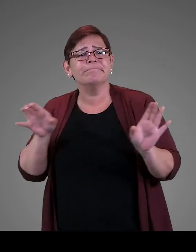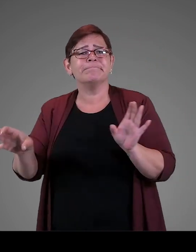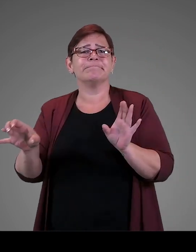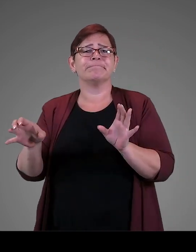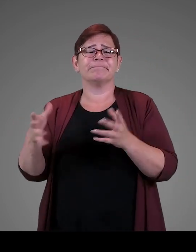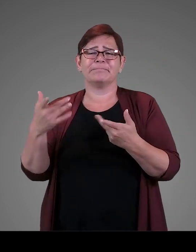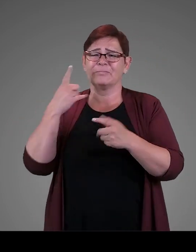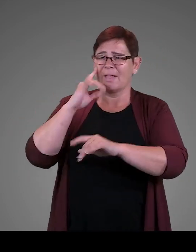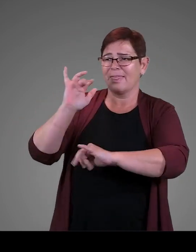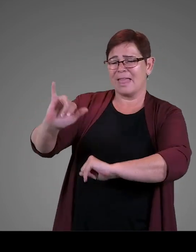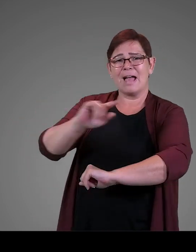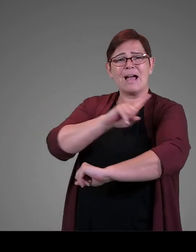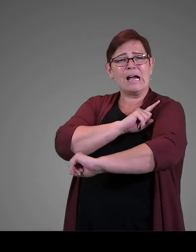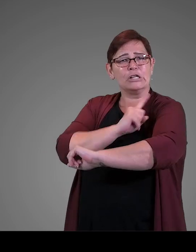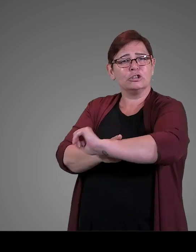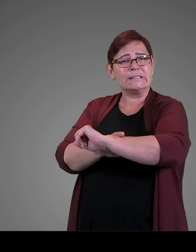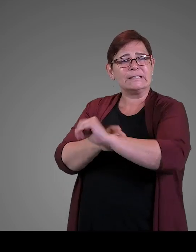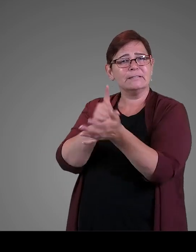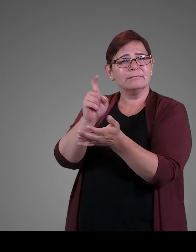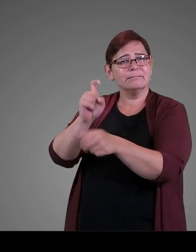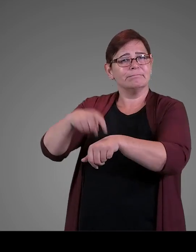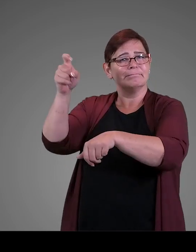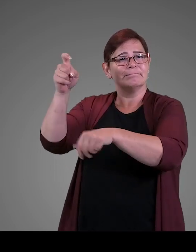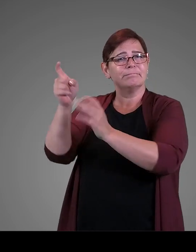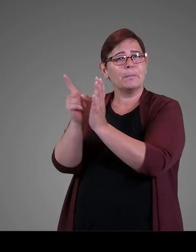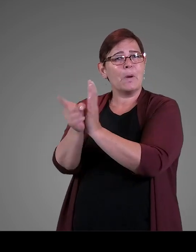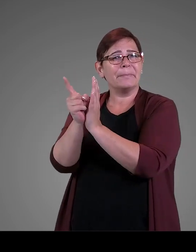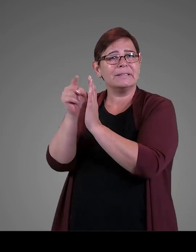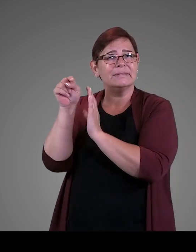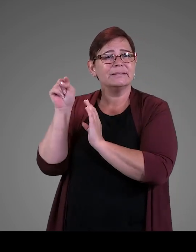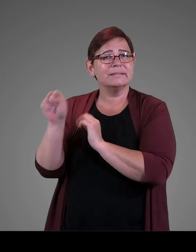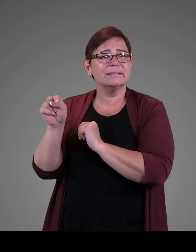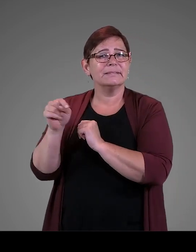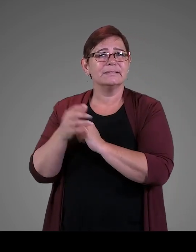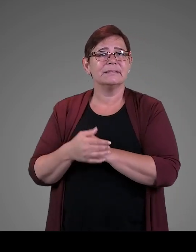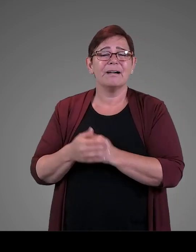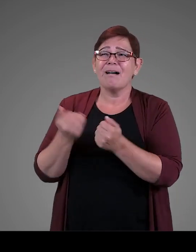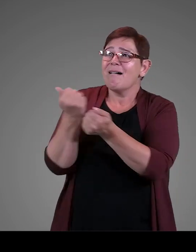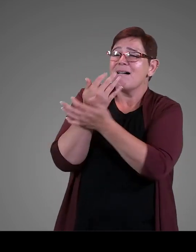qu'on réserve un moment pour ces moments quand même...